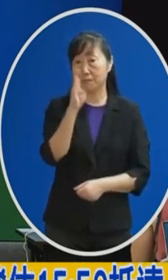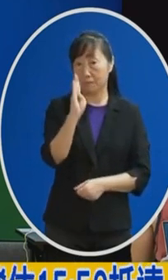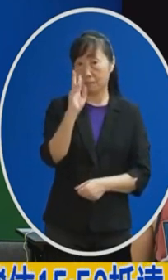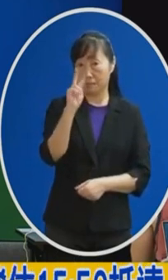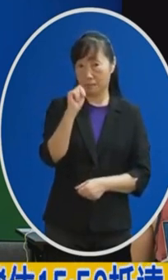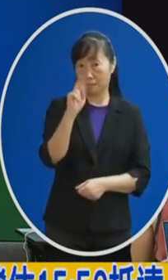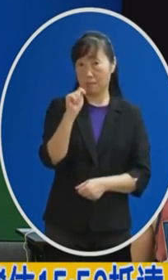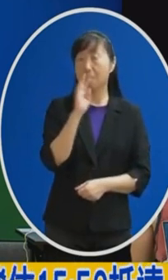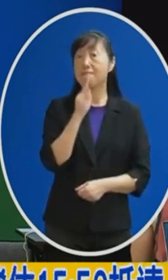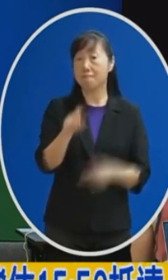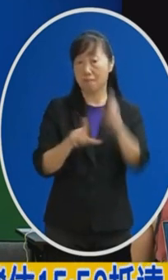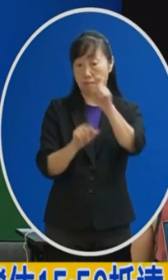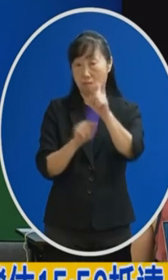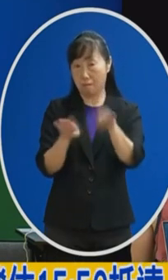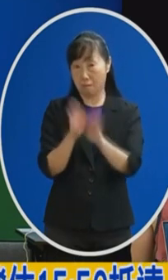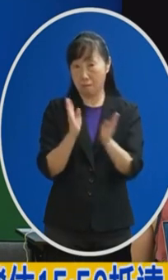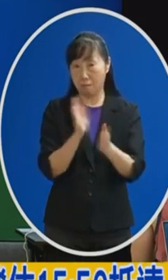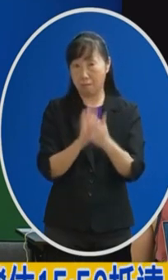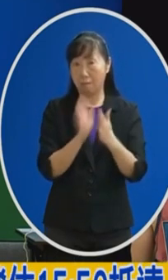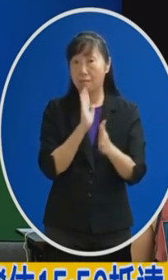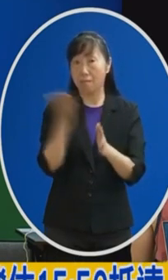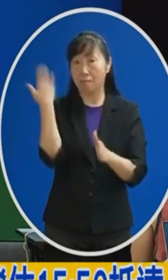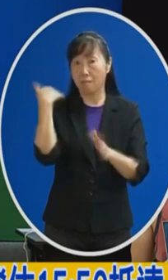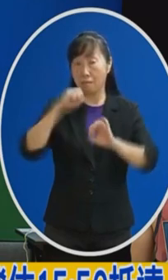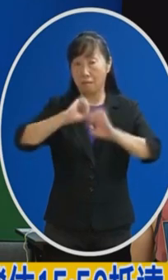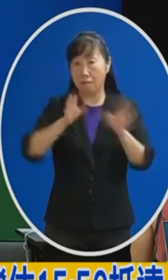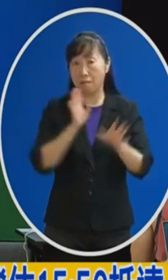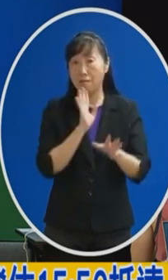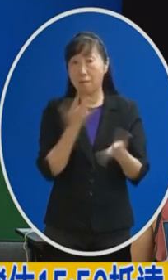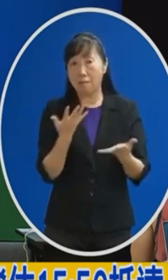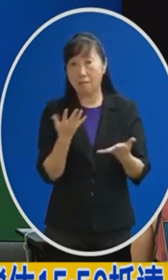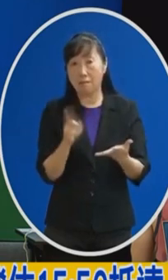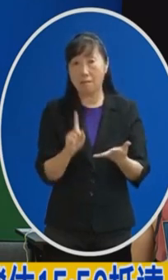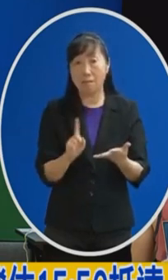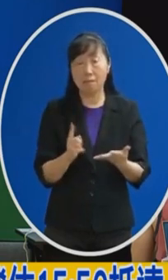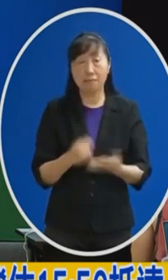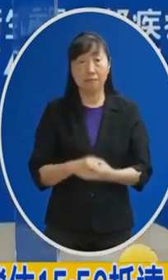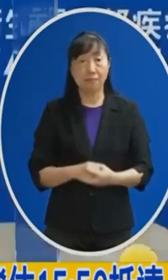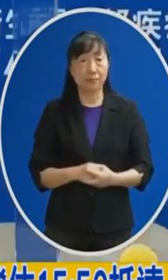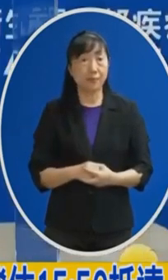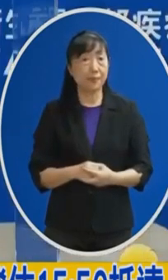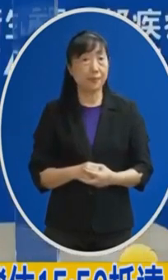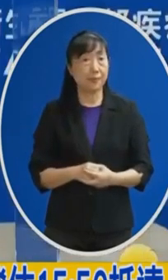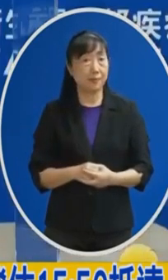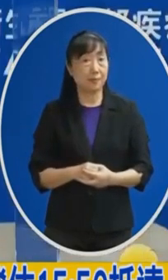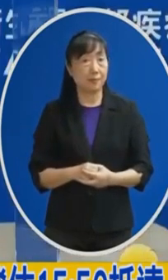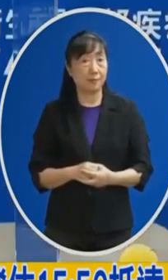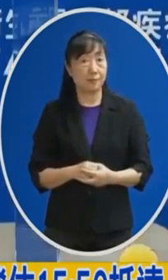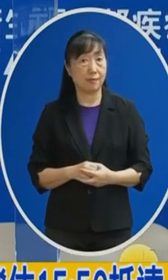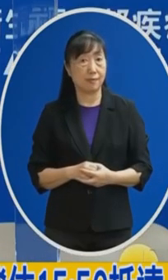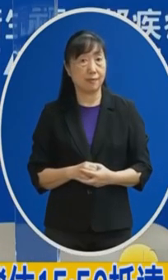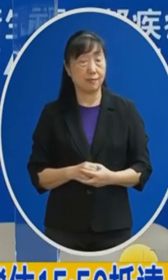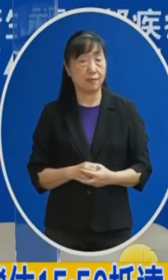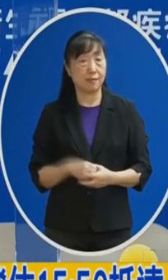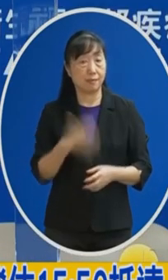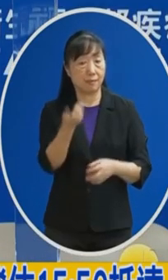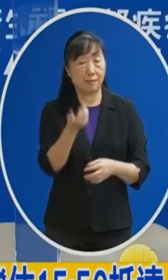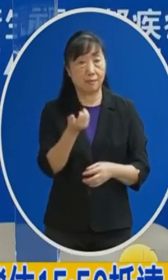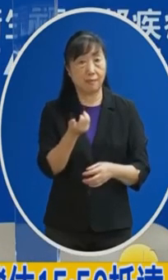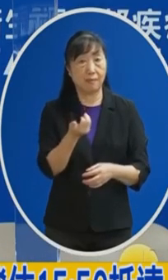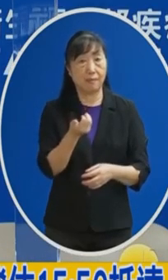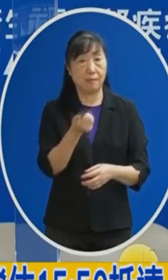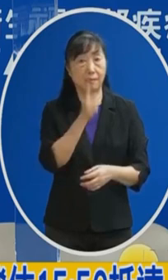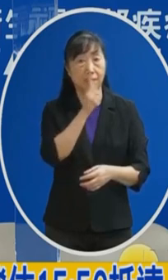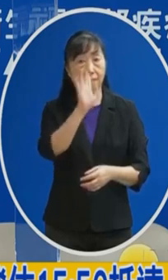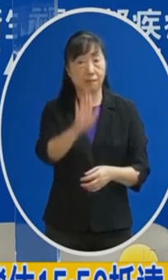10月可以开打，还是之前所说的年底呢？谢谢。 好，那刚刚有说过这个比例，不过我